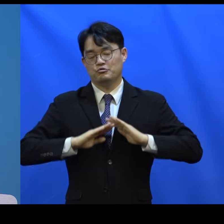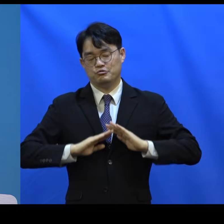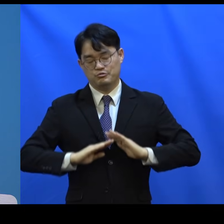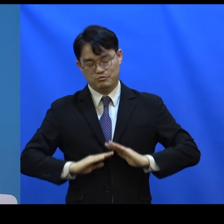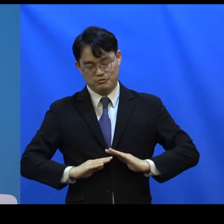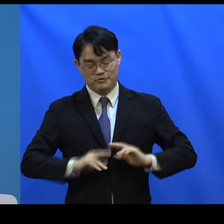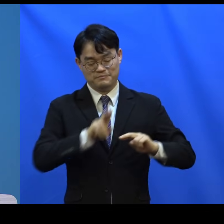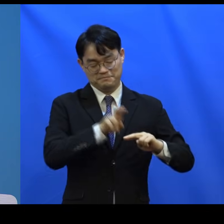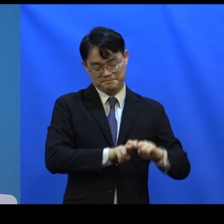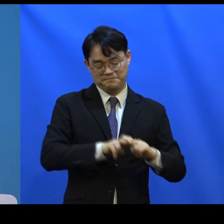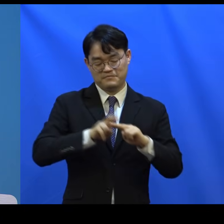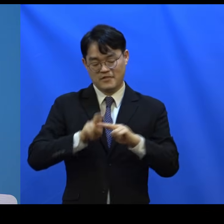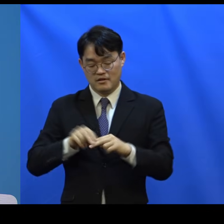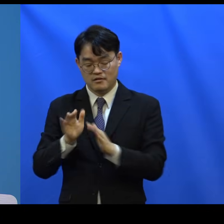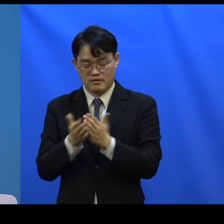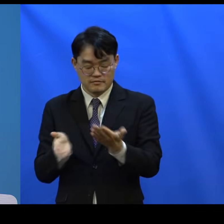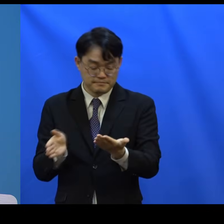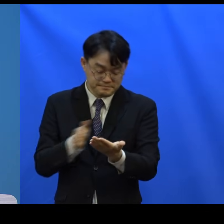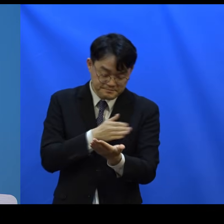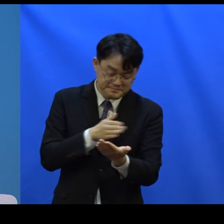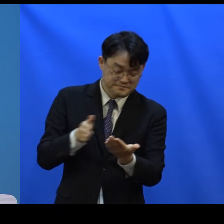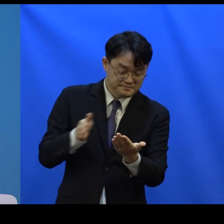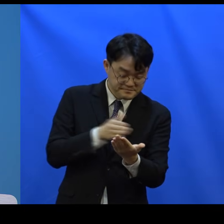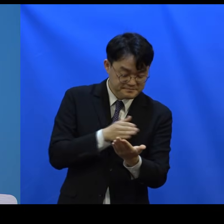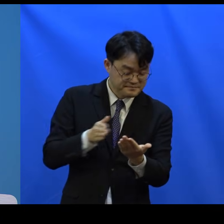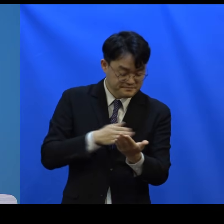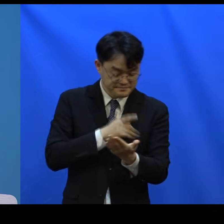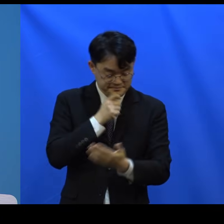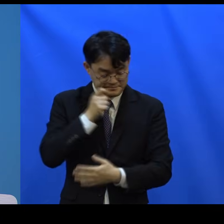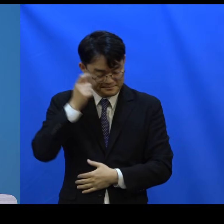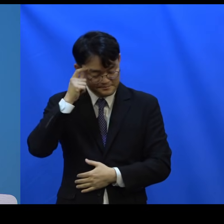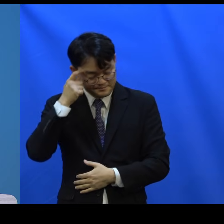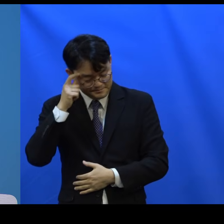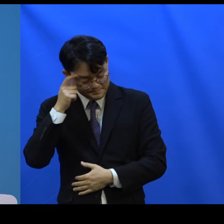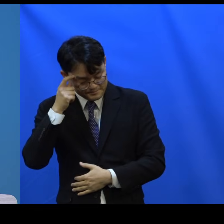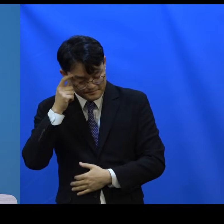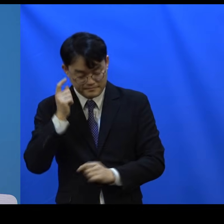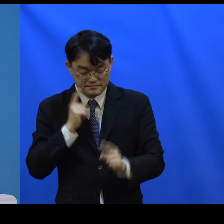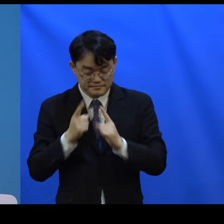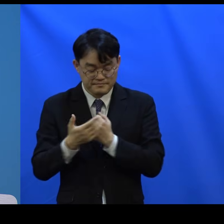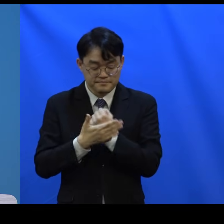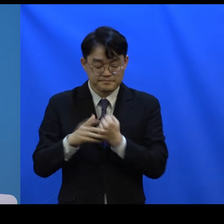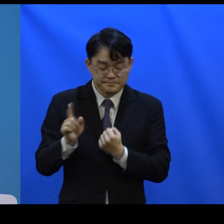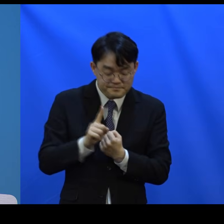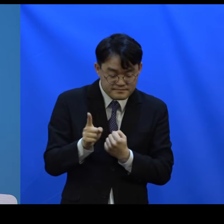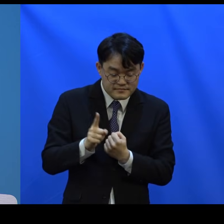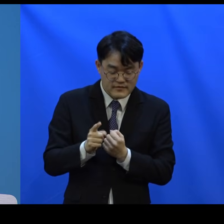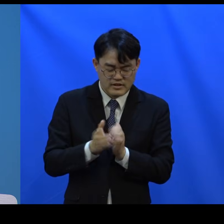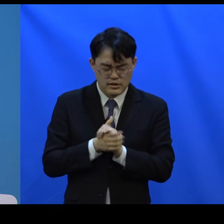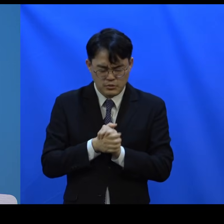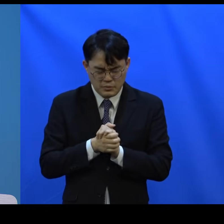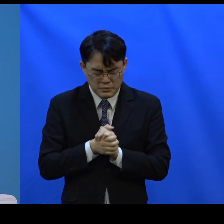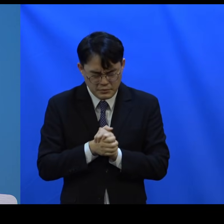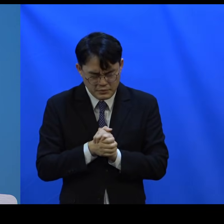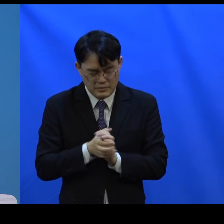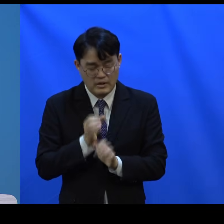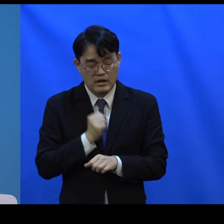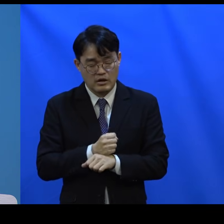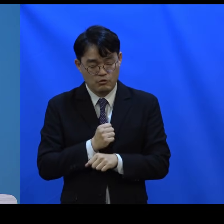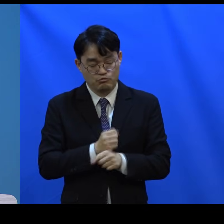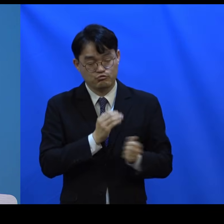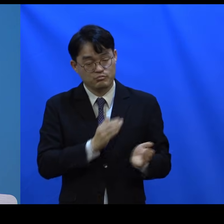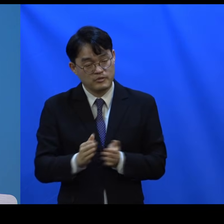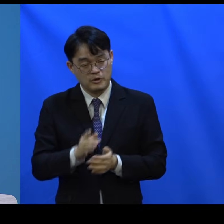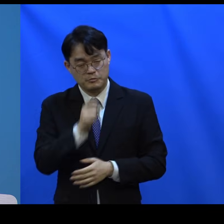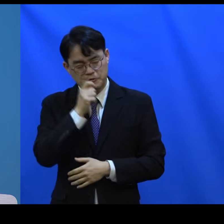성경 본문도 좀 보고 묵상도 하고 어떤 말씀이 주일적 기대하고 설교자에 대해서도 기도하고